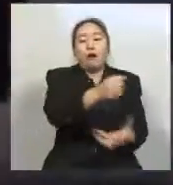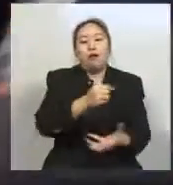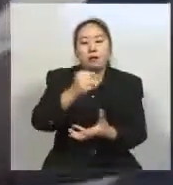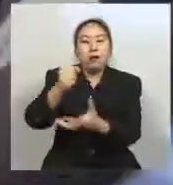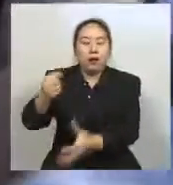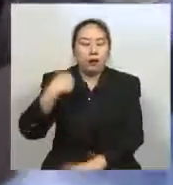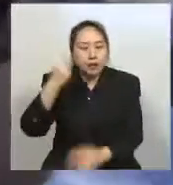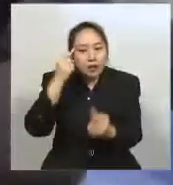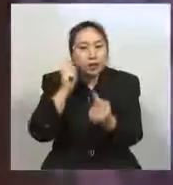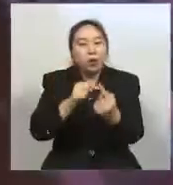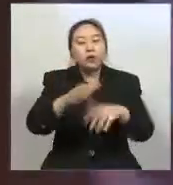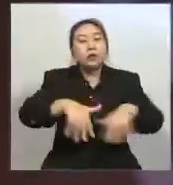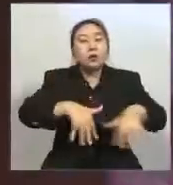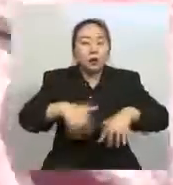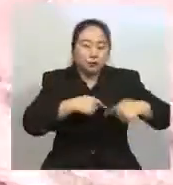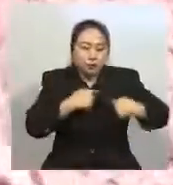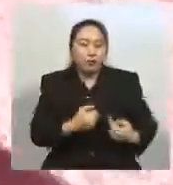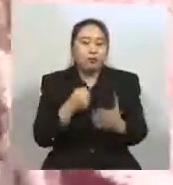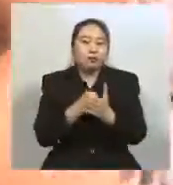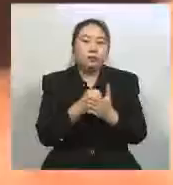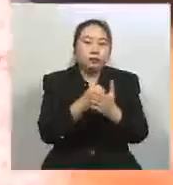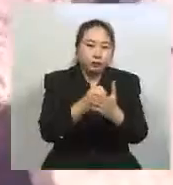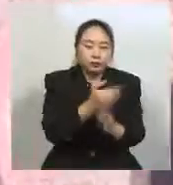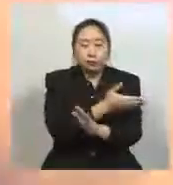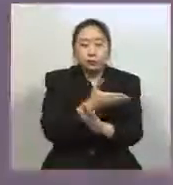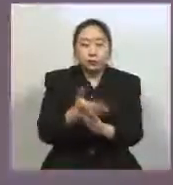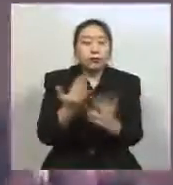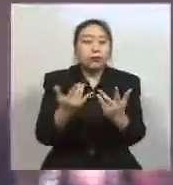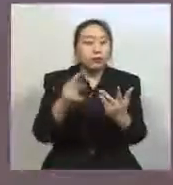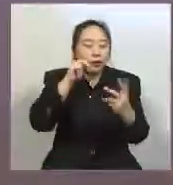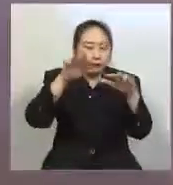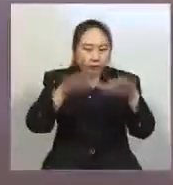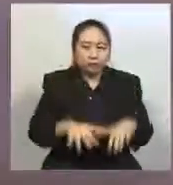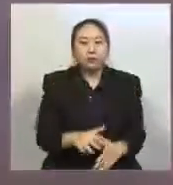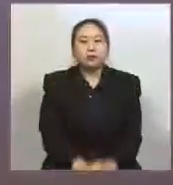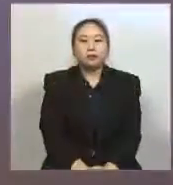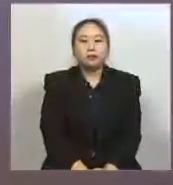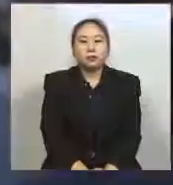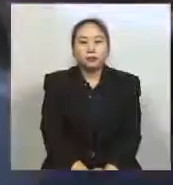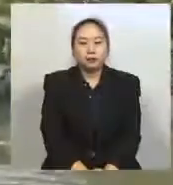ว่าจะสร้างกำลังใจให้กับชาวบ้านให้ต่อสู้ไปจนกว่าสถานการณ์จะคลี่คลายครับ